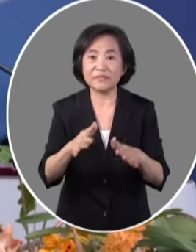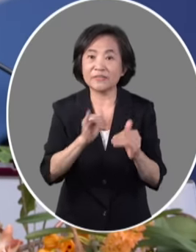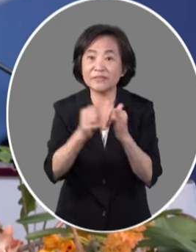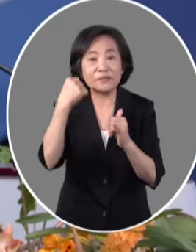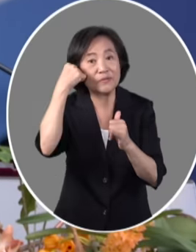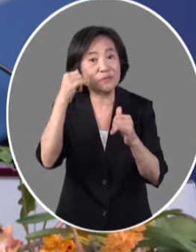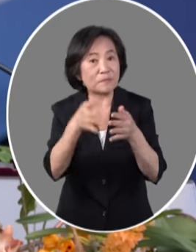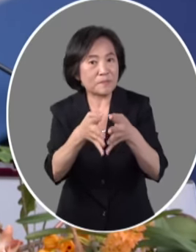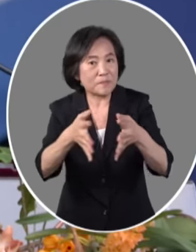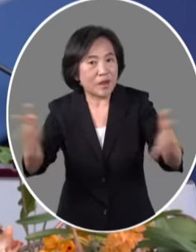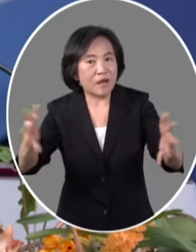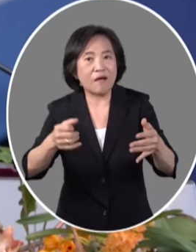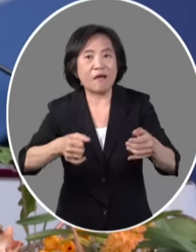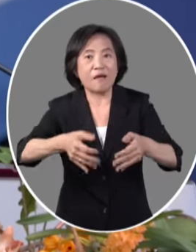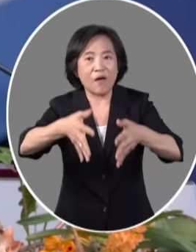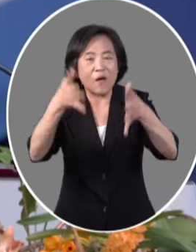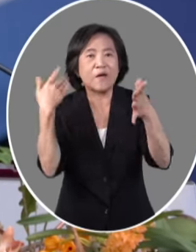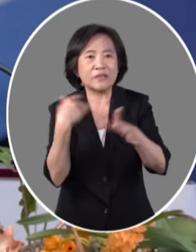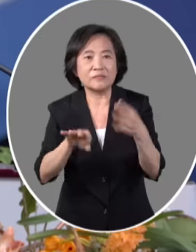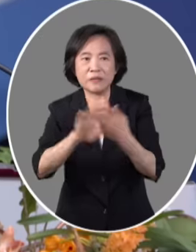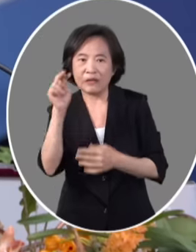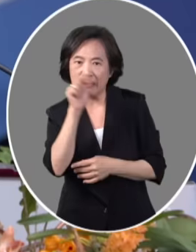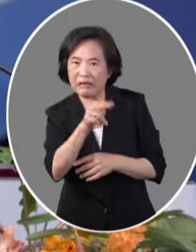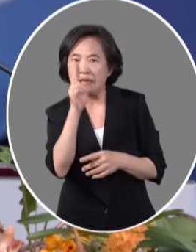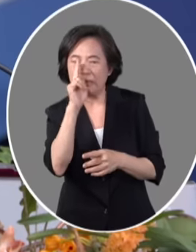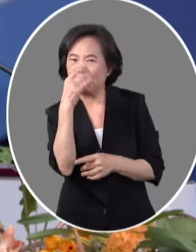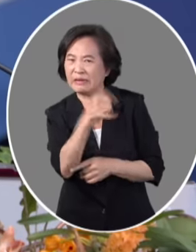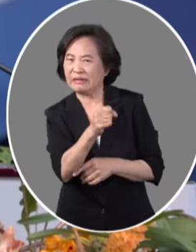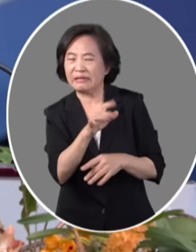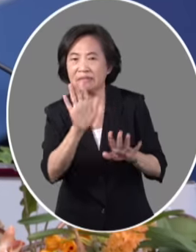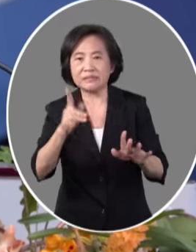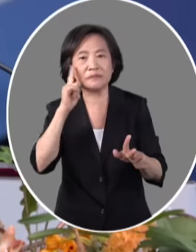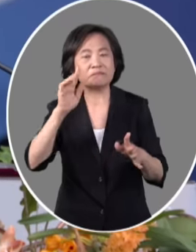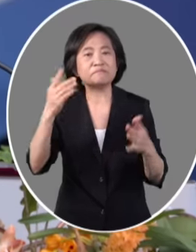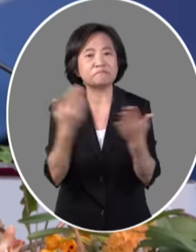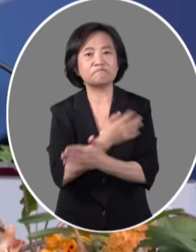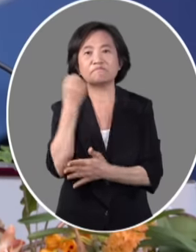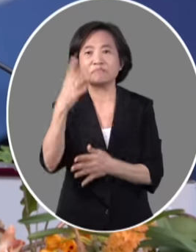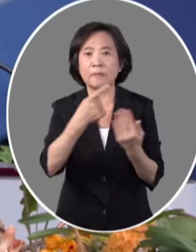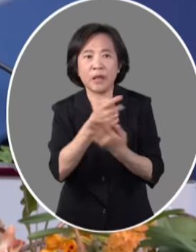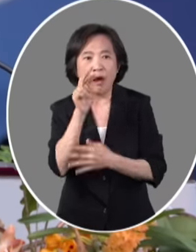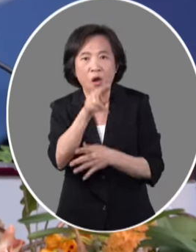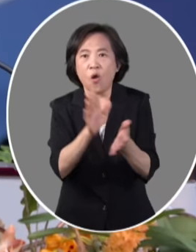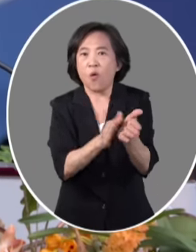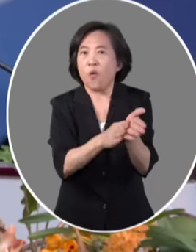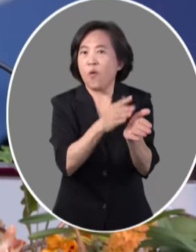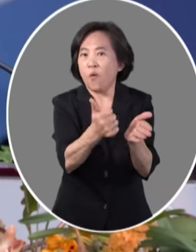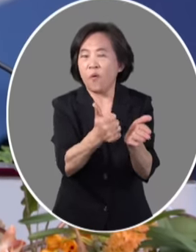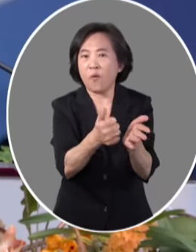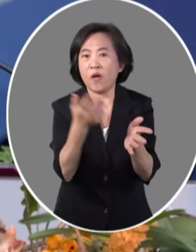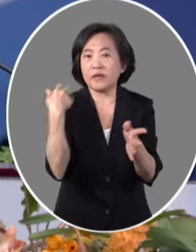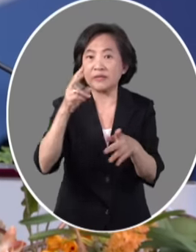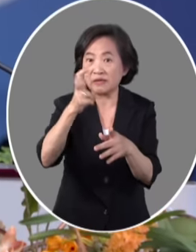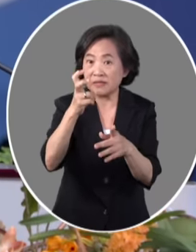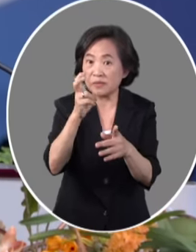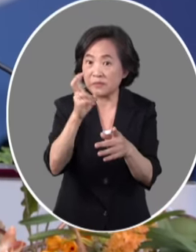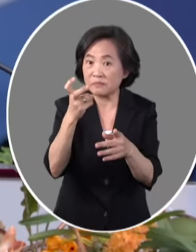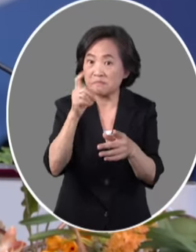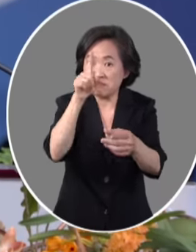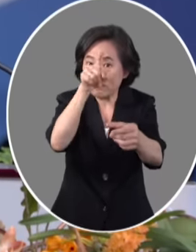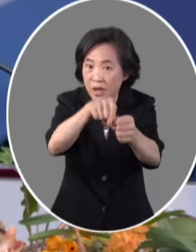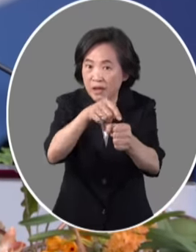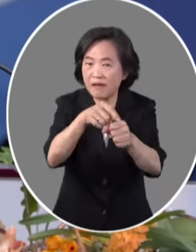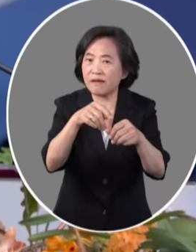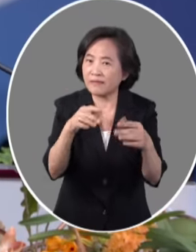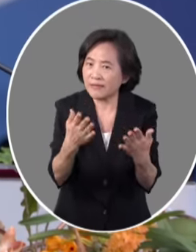动逐渐地卸下标签，成为社区的正向力量。八年200,000户的目标也将